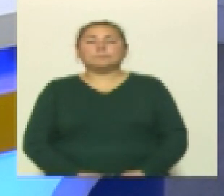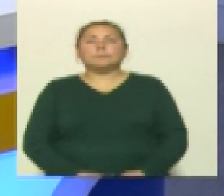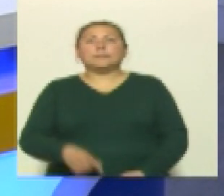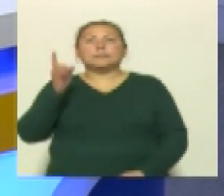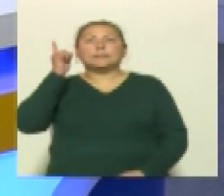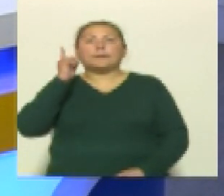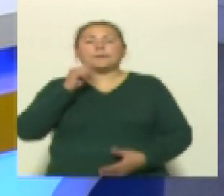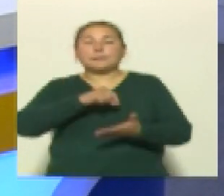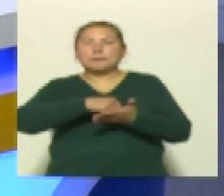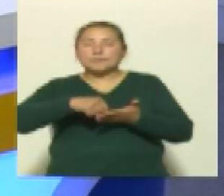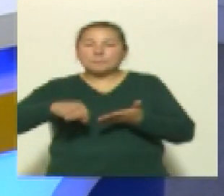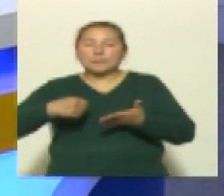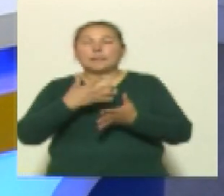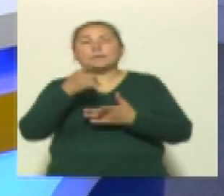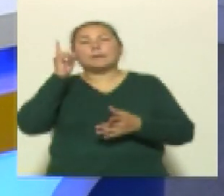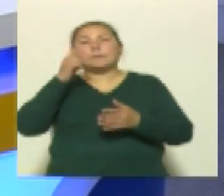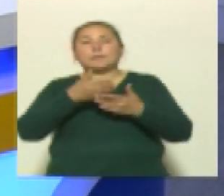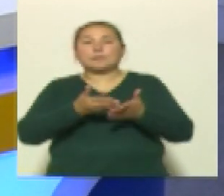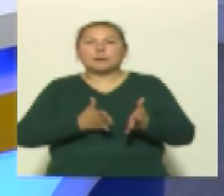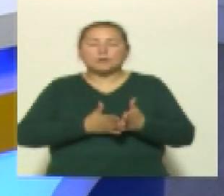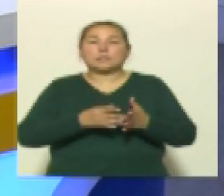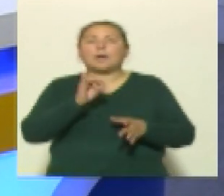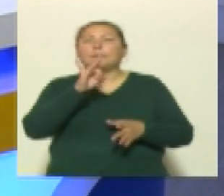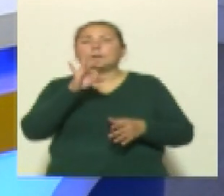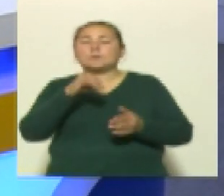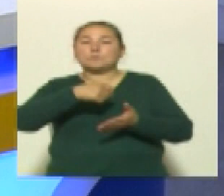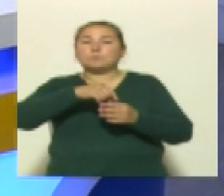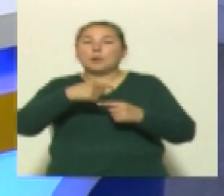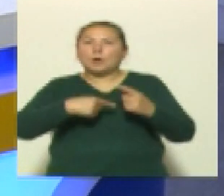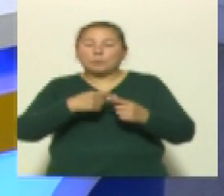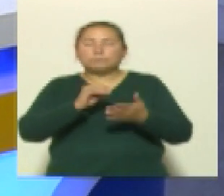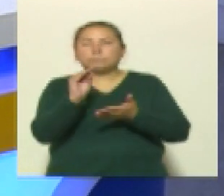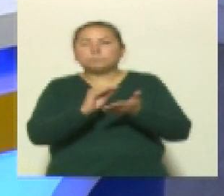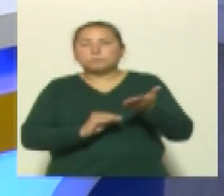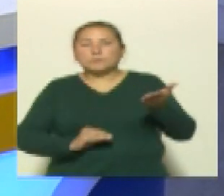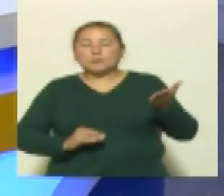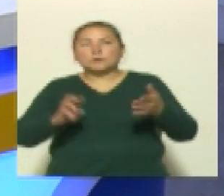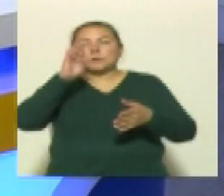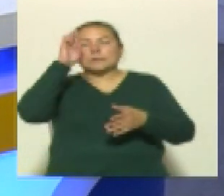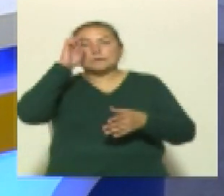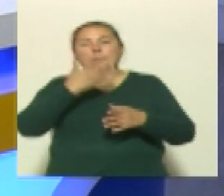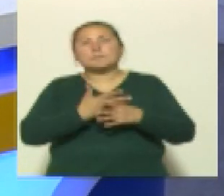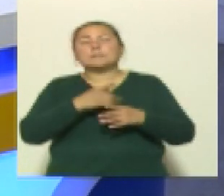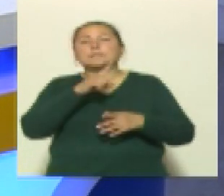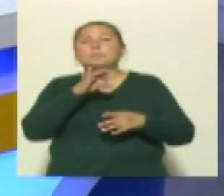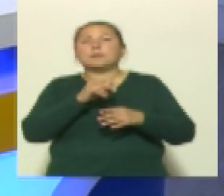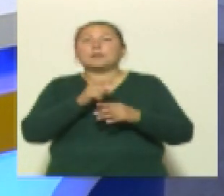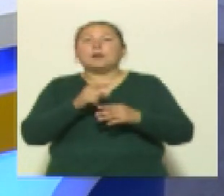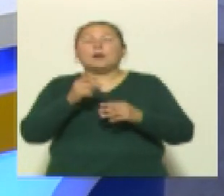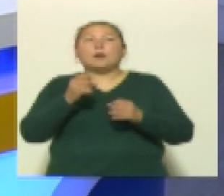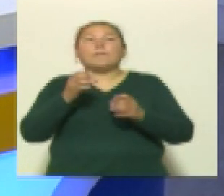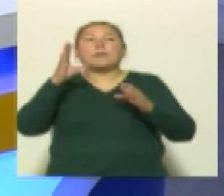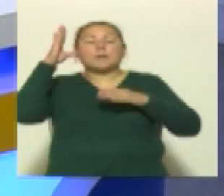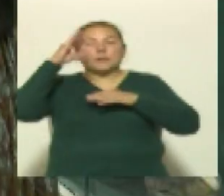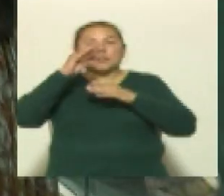древние письмена руны от петроглифов до арабо фически рукописей на такую тему в государственном заповеднике региона прошёл научно-познавательный